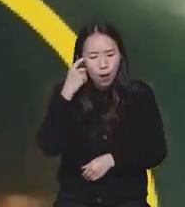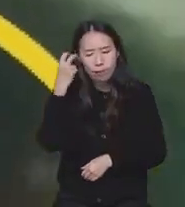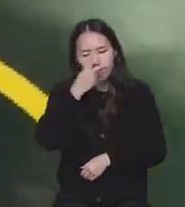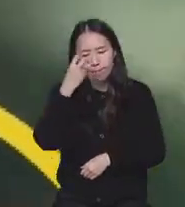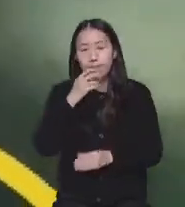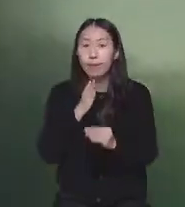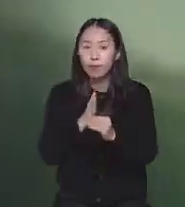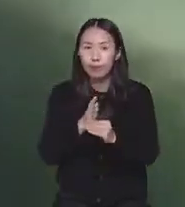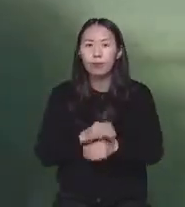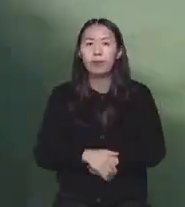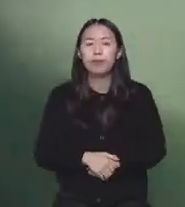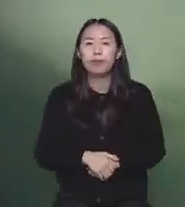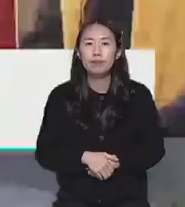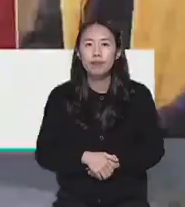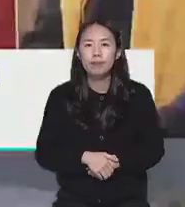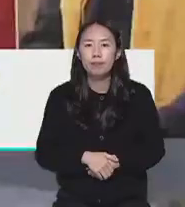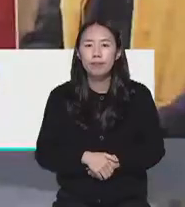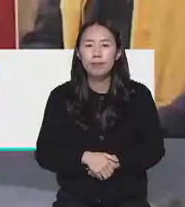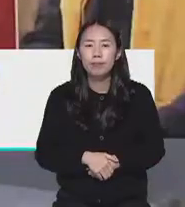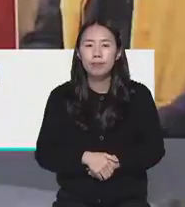조사하고 있습니다.